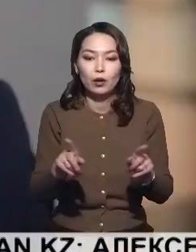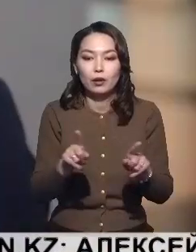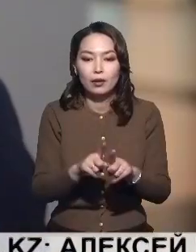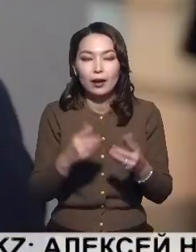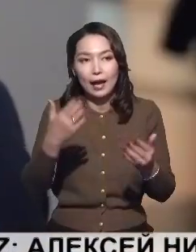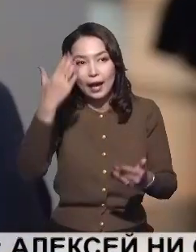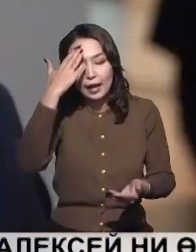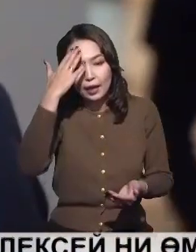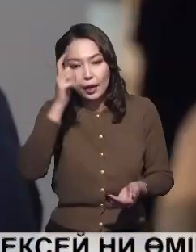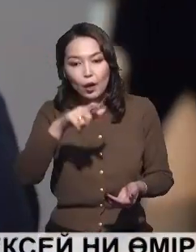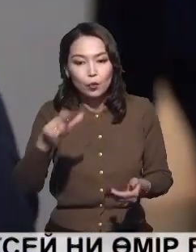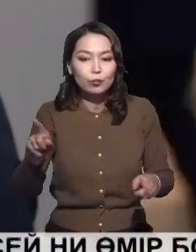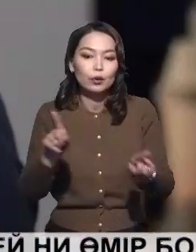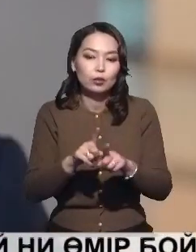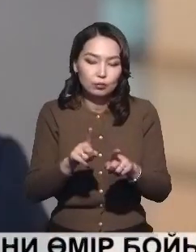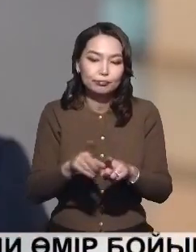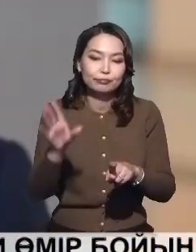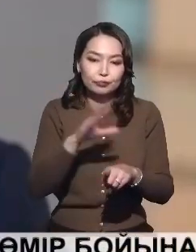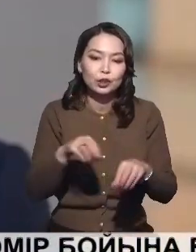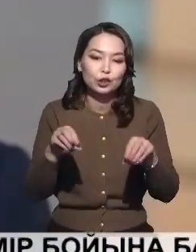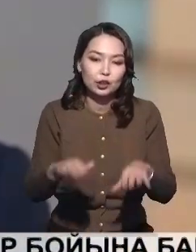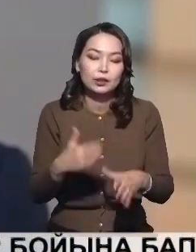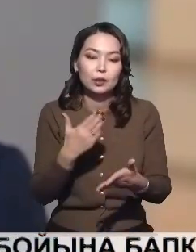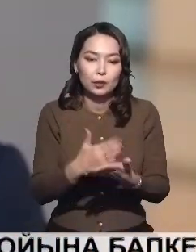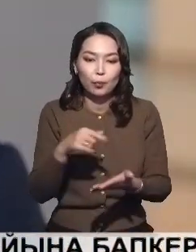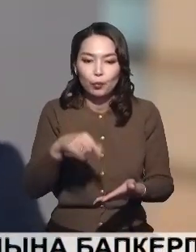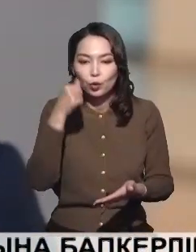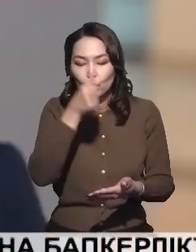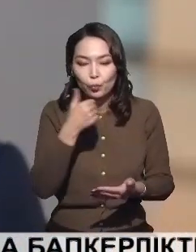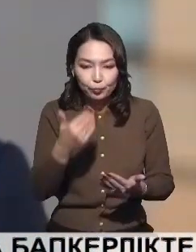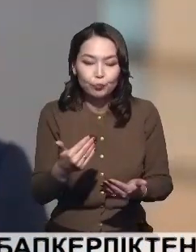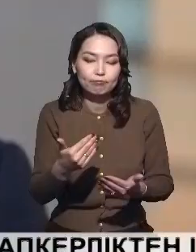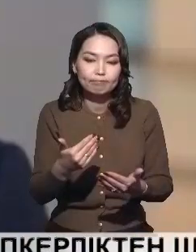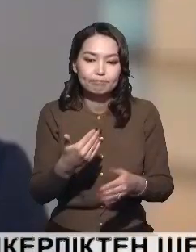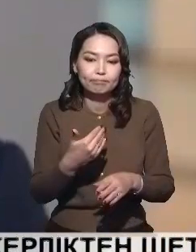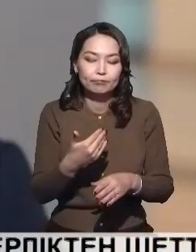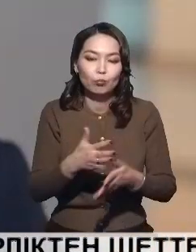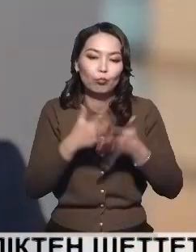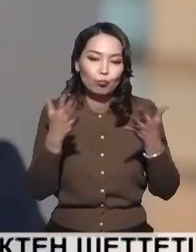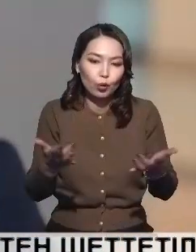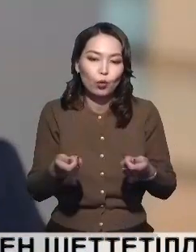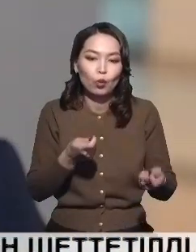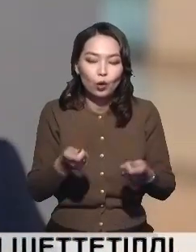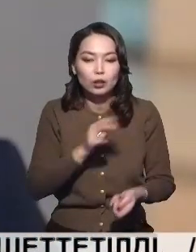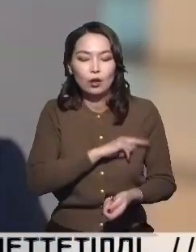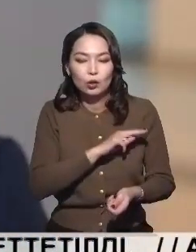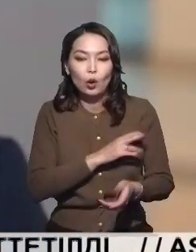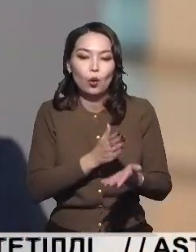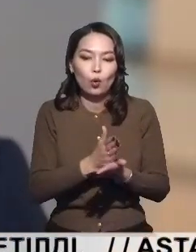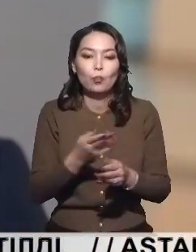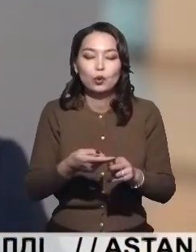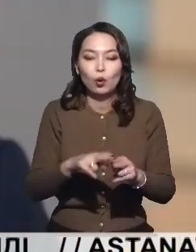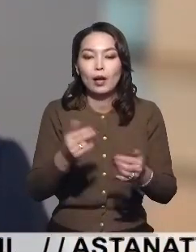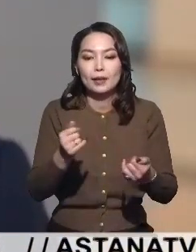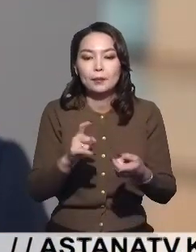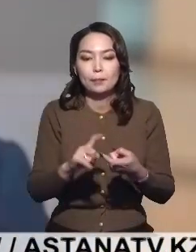әкімдер көтерді, соны биыл шешіп жатырмыз. Елді басқару үлкен қызмет, жауапты қызмет, соған байланысты